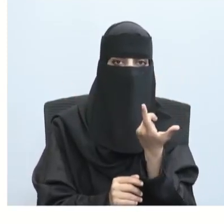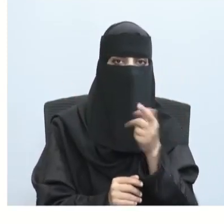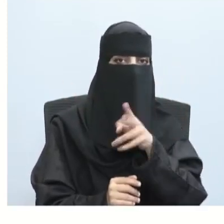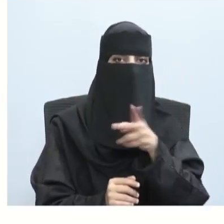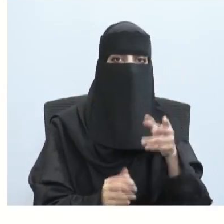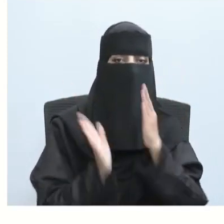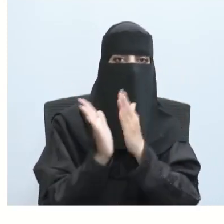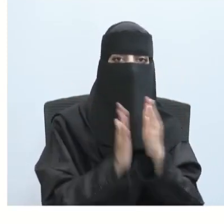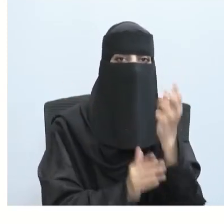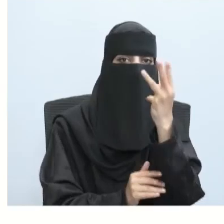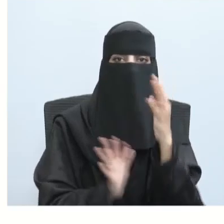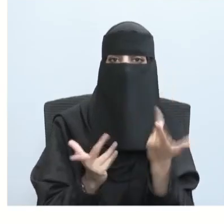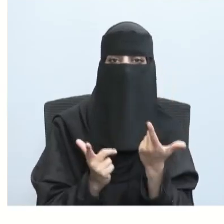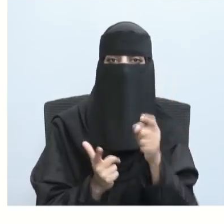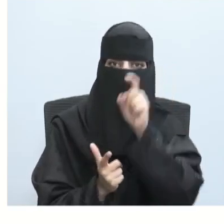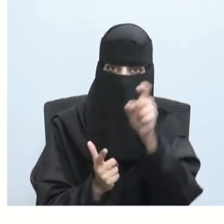الحالات